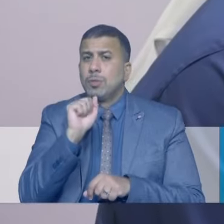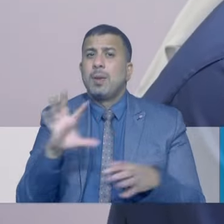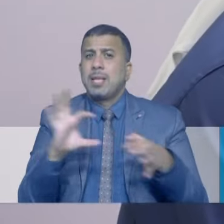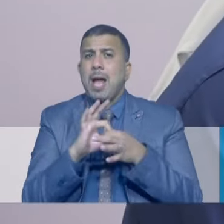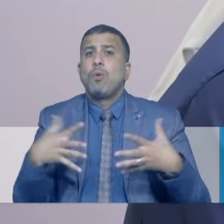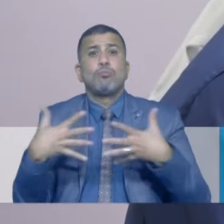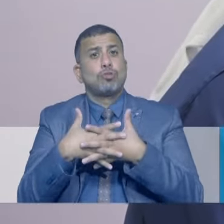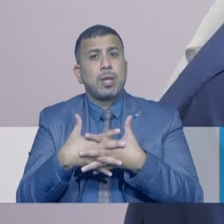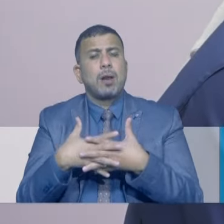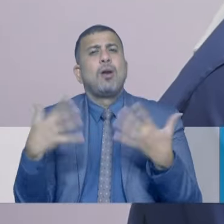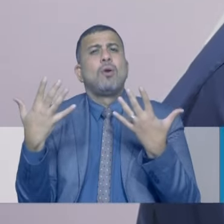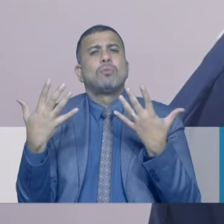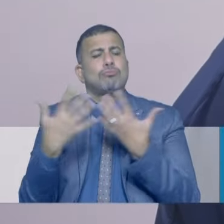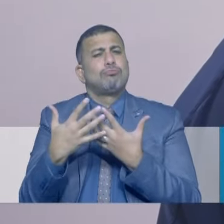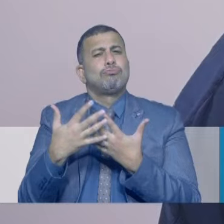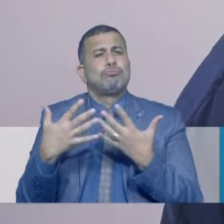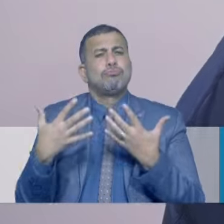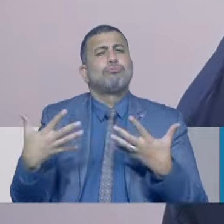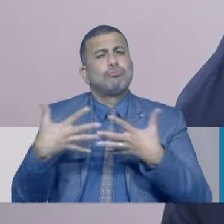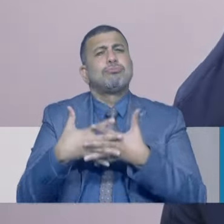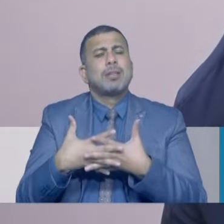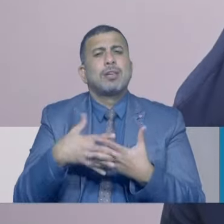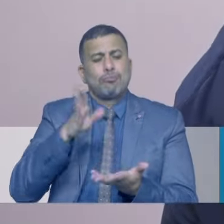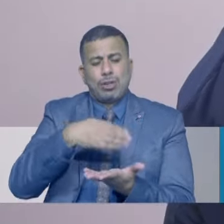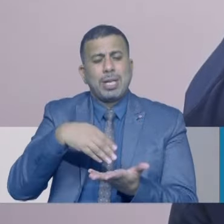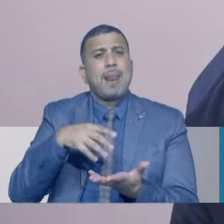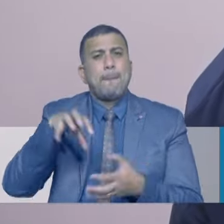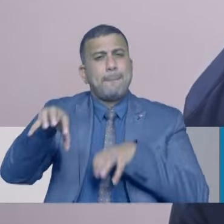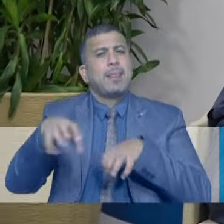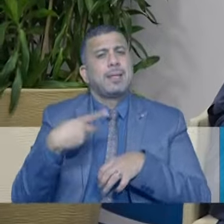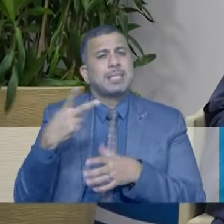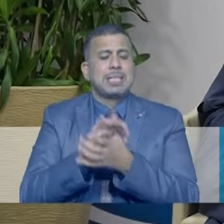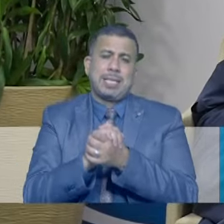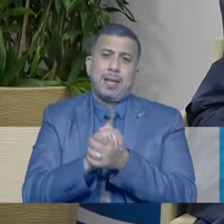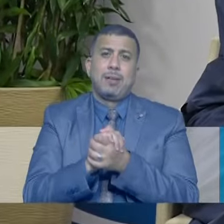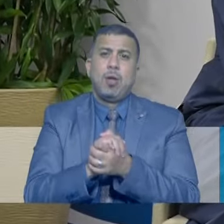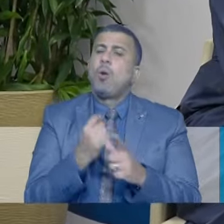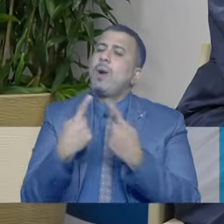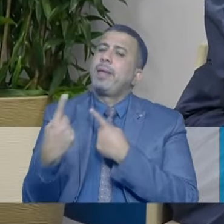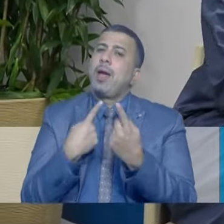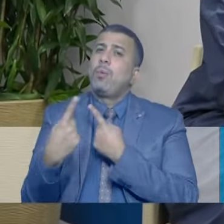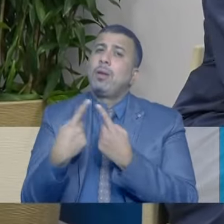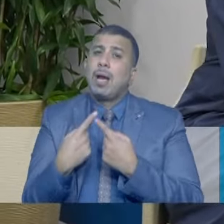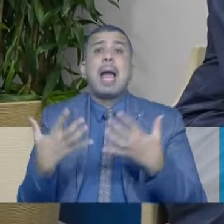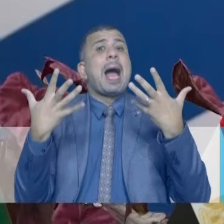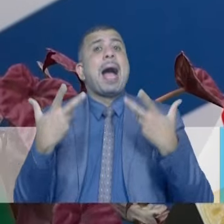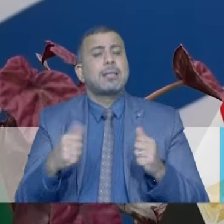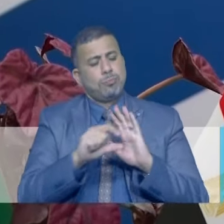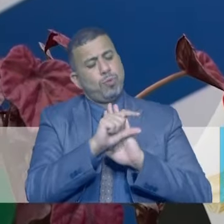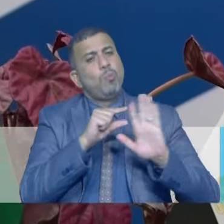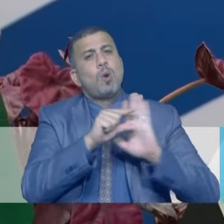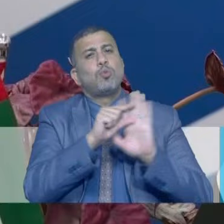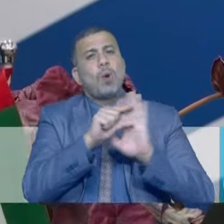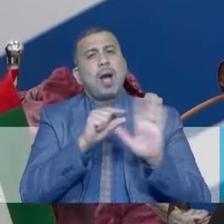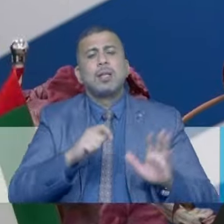وسبل تعزيز التعاون المشترك والشراكات الاستراتيجيه بين البلدين الصديقين وتناول اللقاء